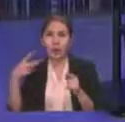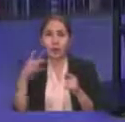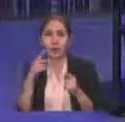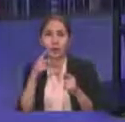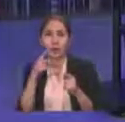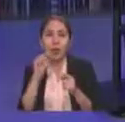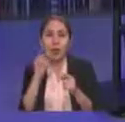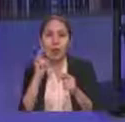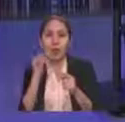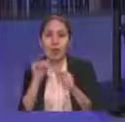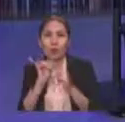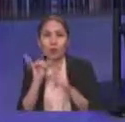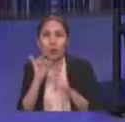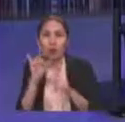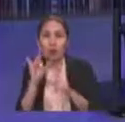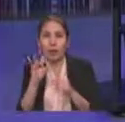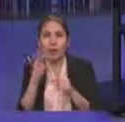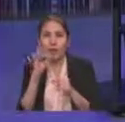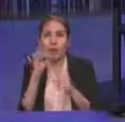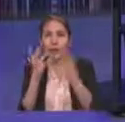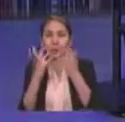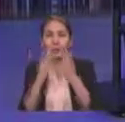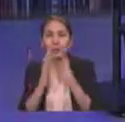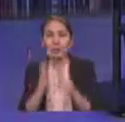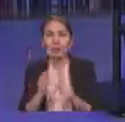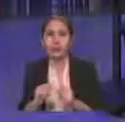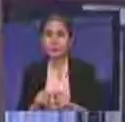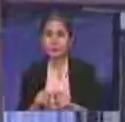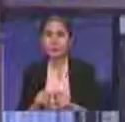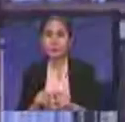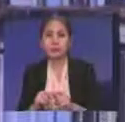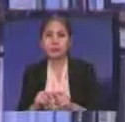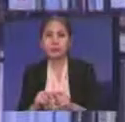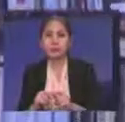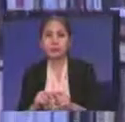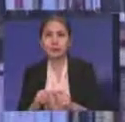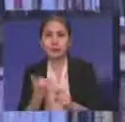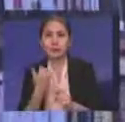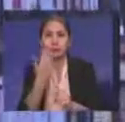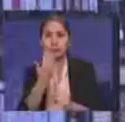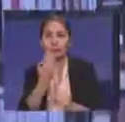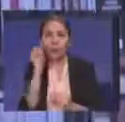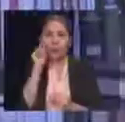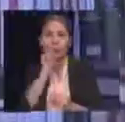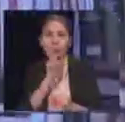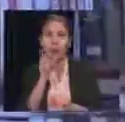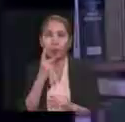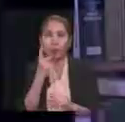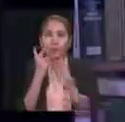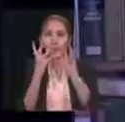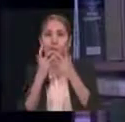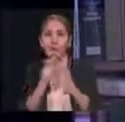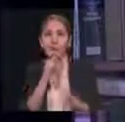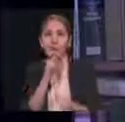alfa ko'paytirilgan R formula bilan hisoblanadi. Qani siz bilan bugun o'quvchilar bitta masala